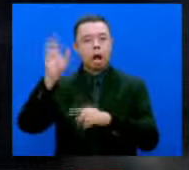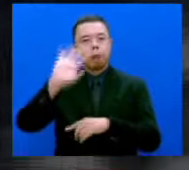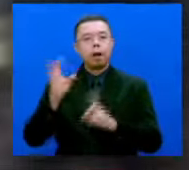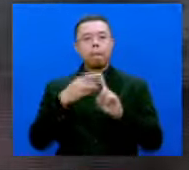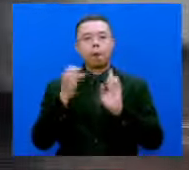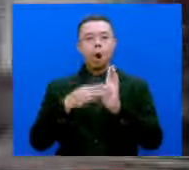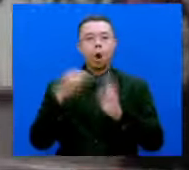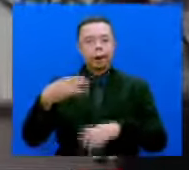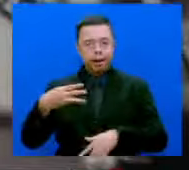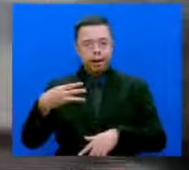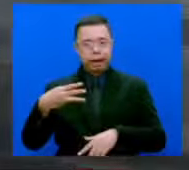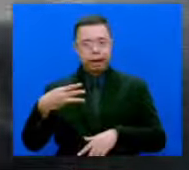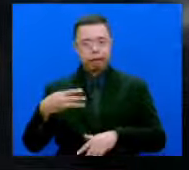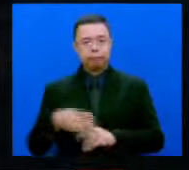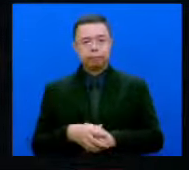Bone.